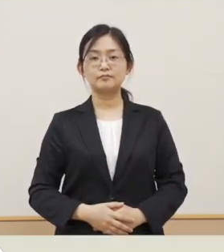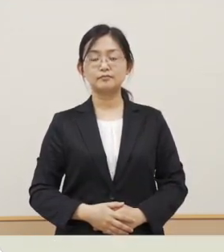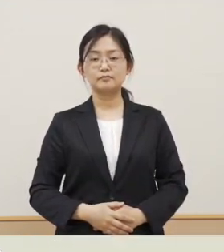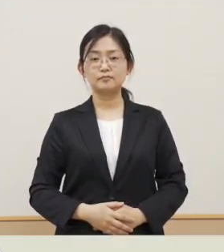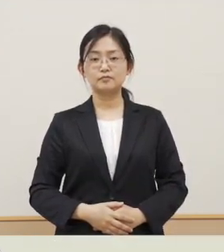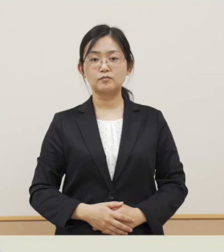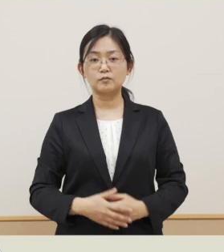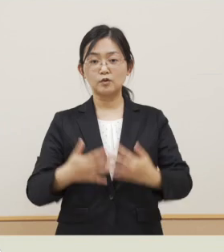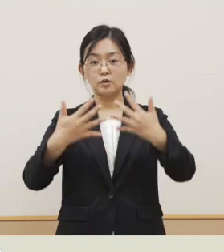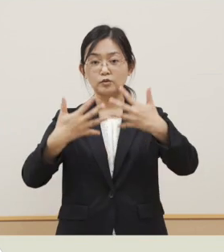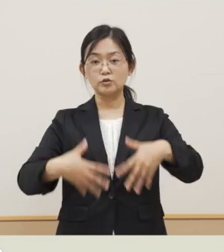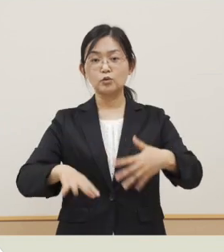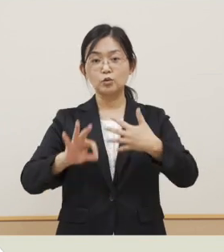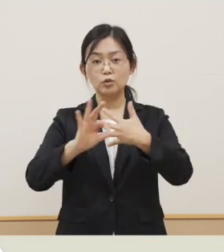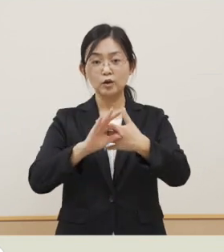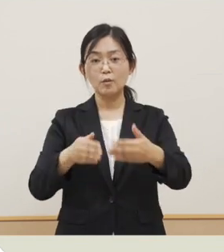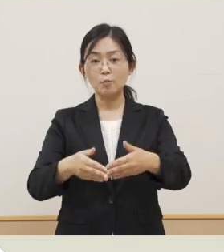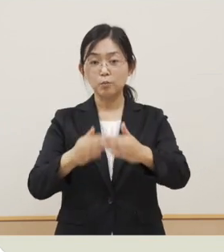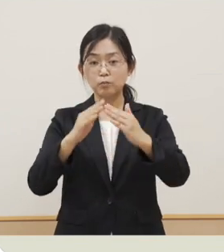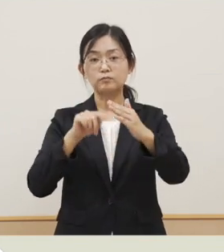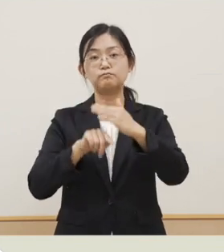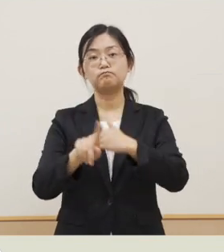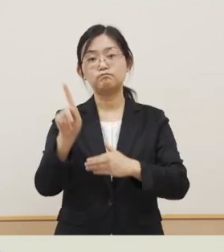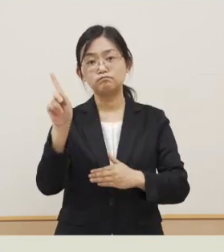なぜ条例を作ったの？